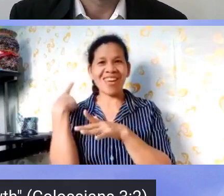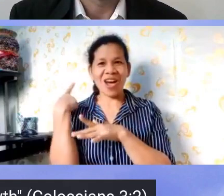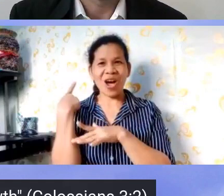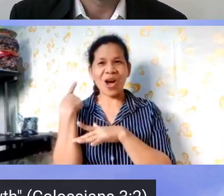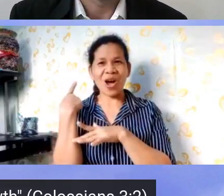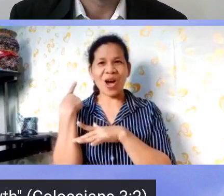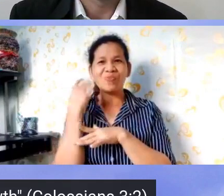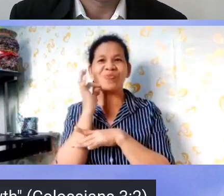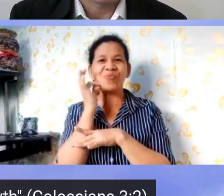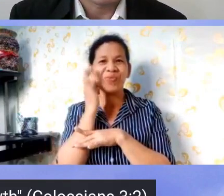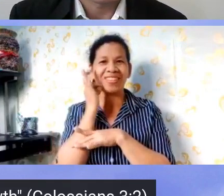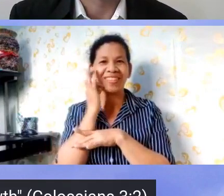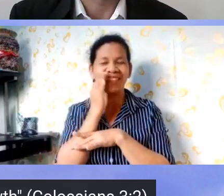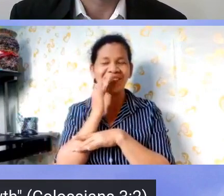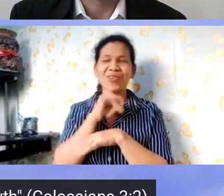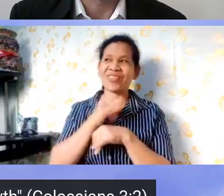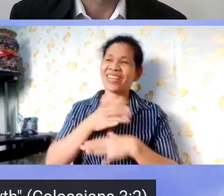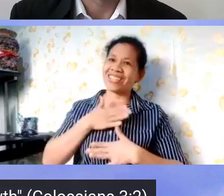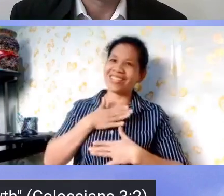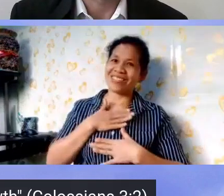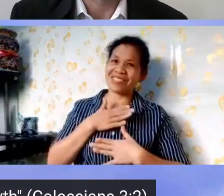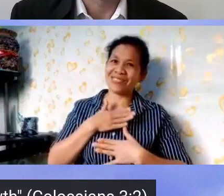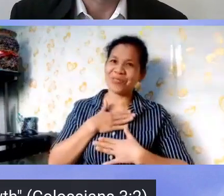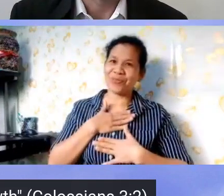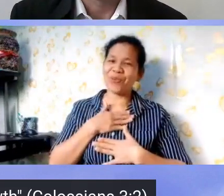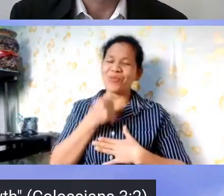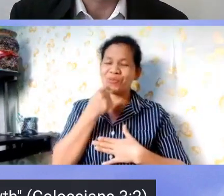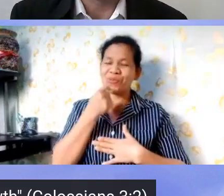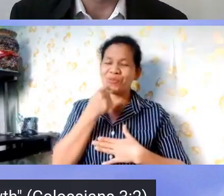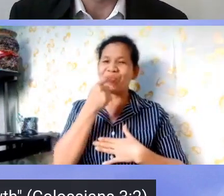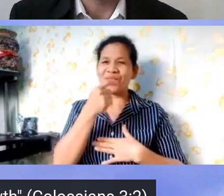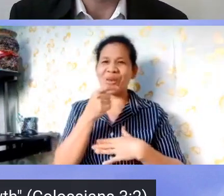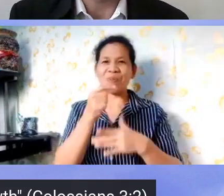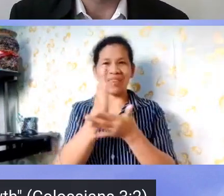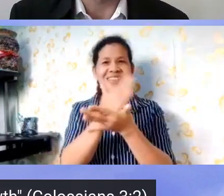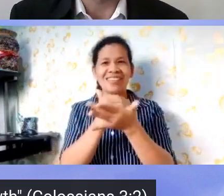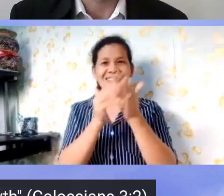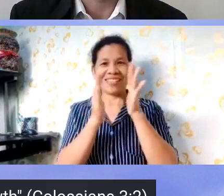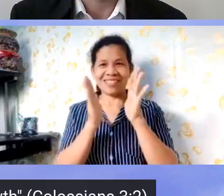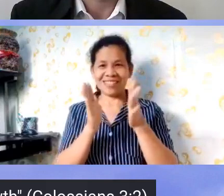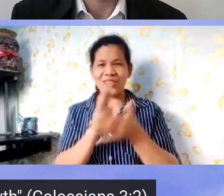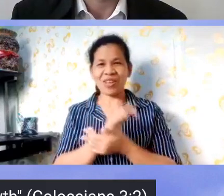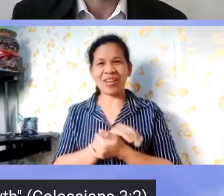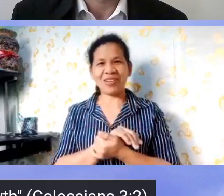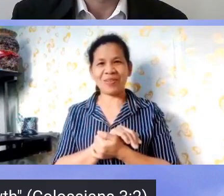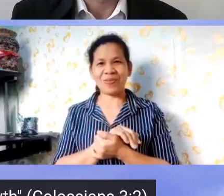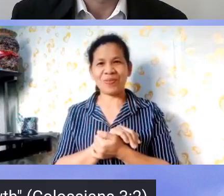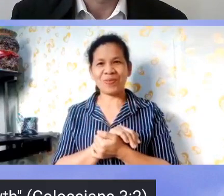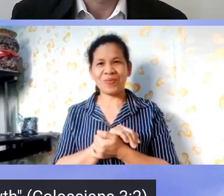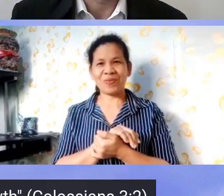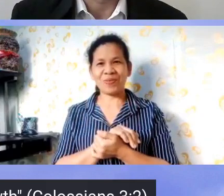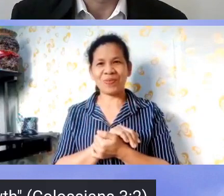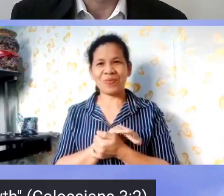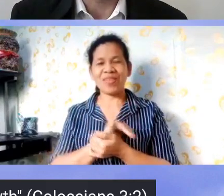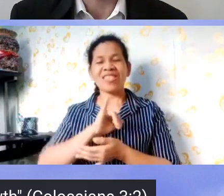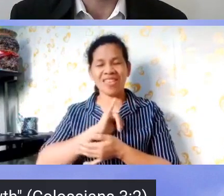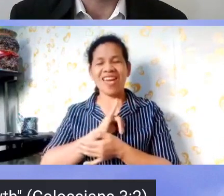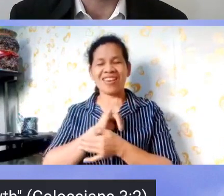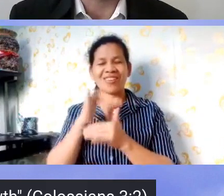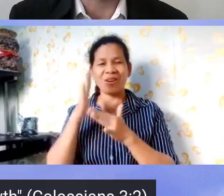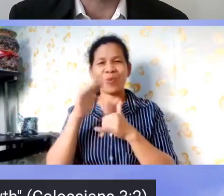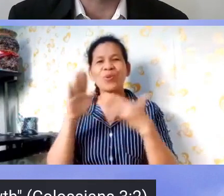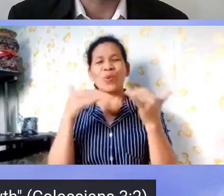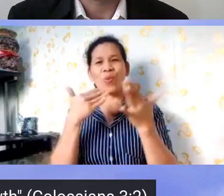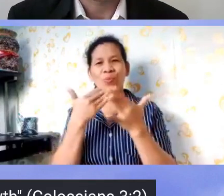mga doon po sa ating pangalan nakalagay sharer. No? Mm. Ang wish po ko po personally, Pastor, makita lang yes.